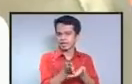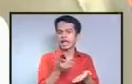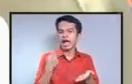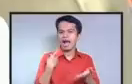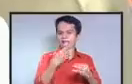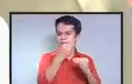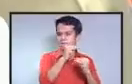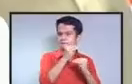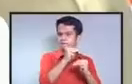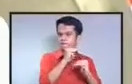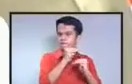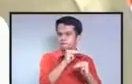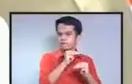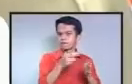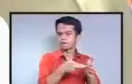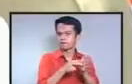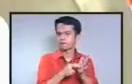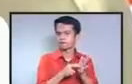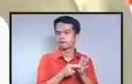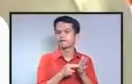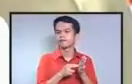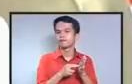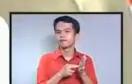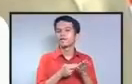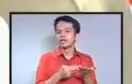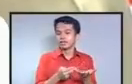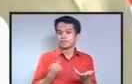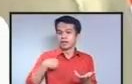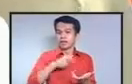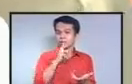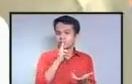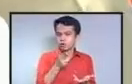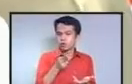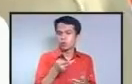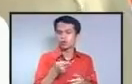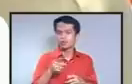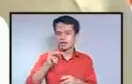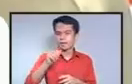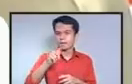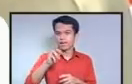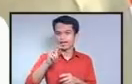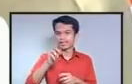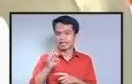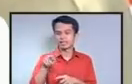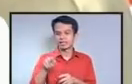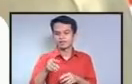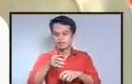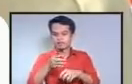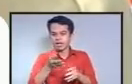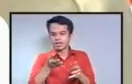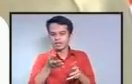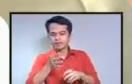minimum treatment required. At yun po yung aming sinisigurado sa aming mandato na ipaalala sa law